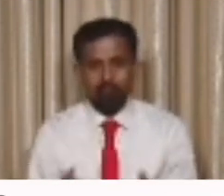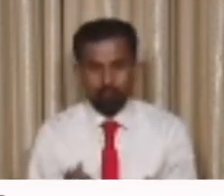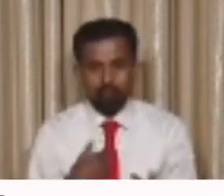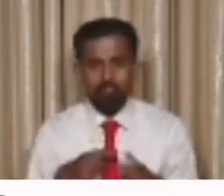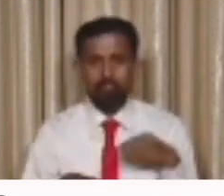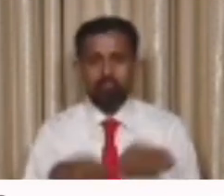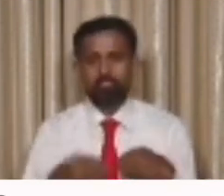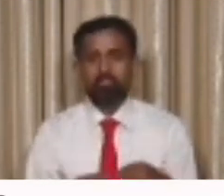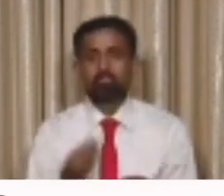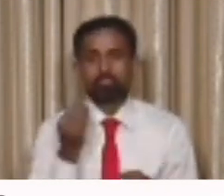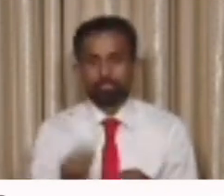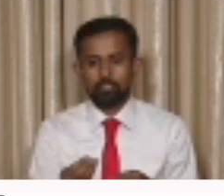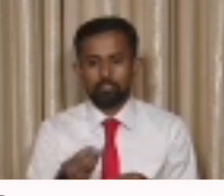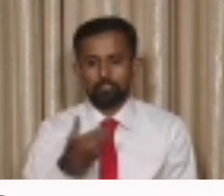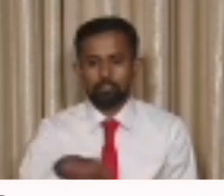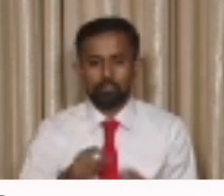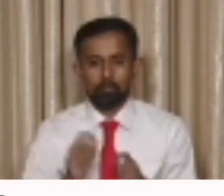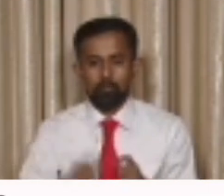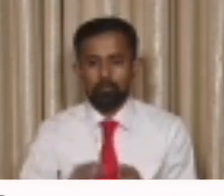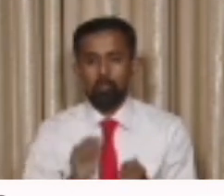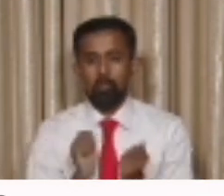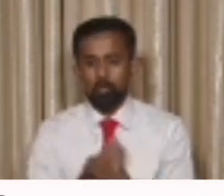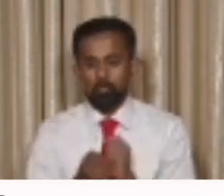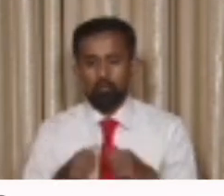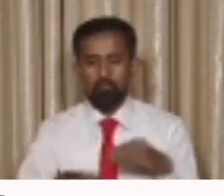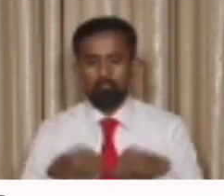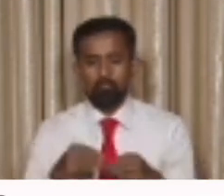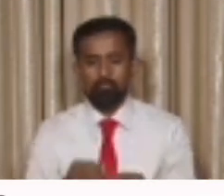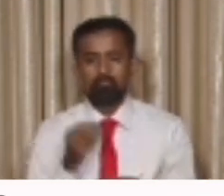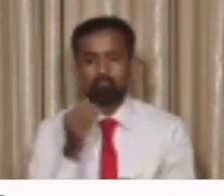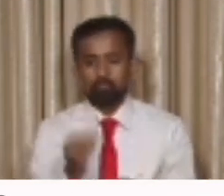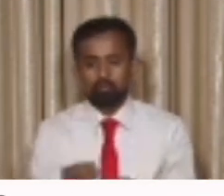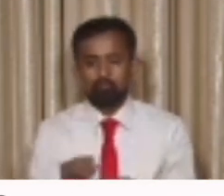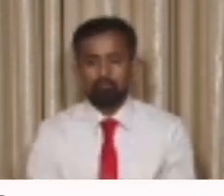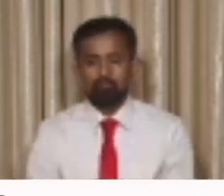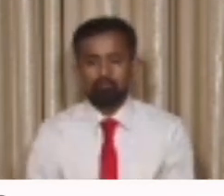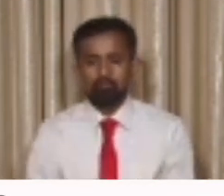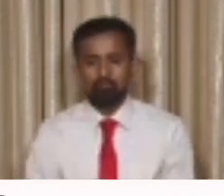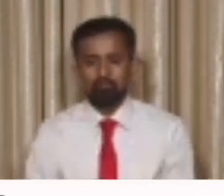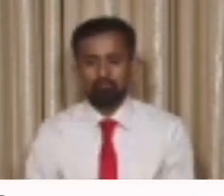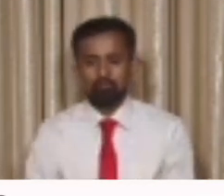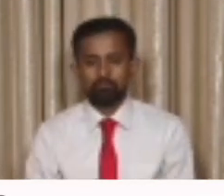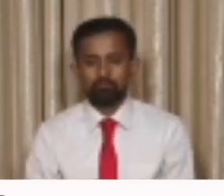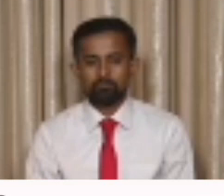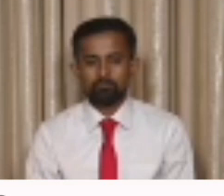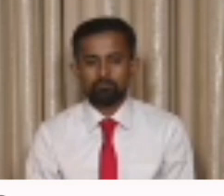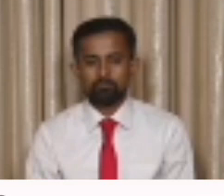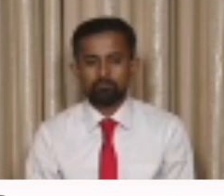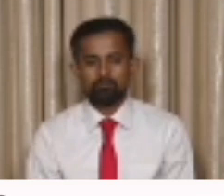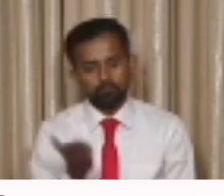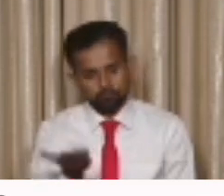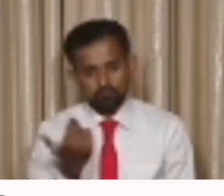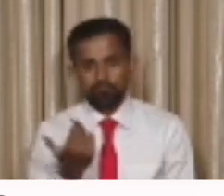දෙනවා ක්‍රිකට් පාලක මණ්ඩලය වෙනස් කරන්න. අපි ඡන්දය දෙනවා. ඒක වෙන ඒ you do the